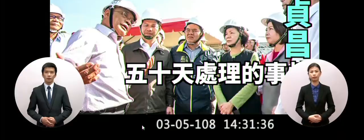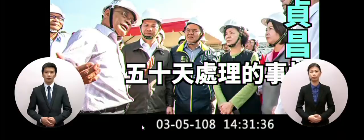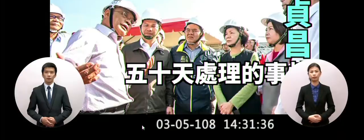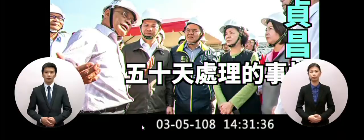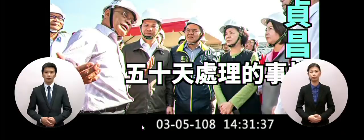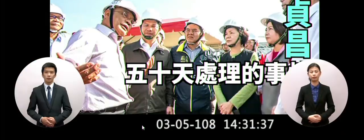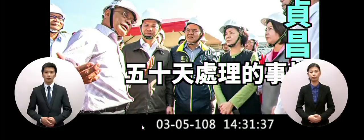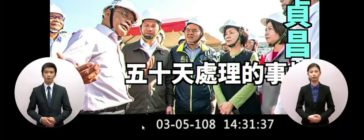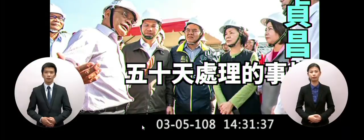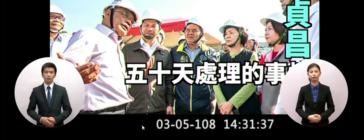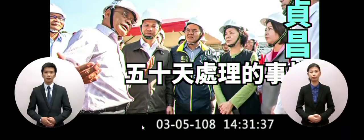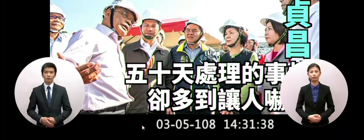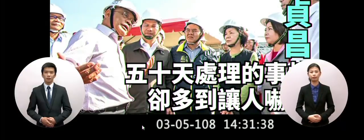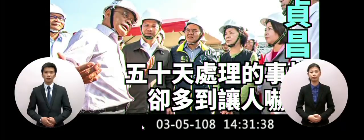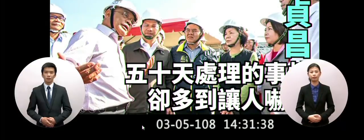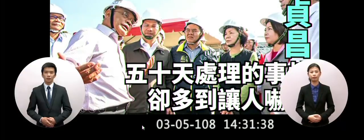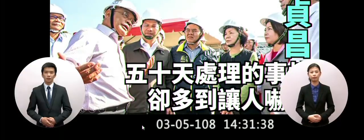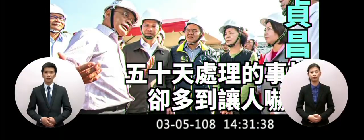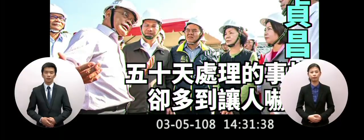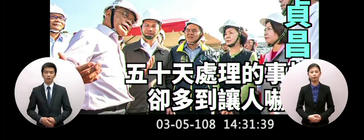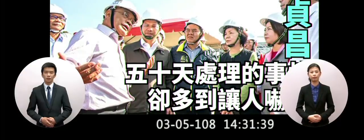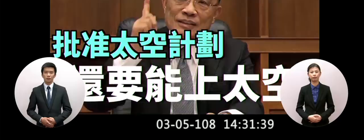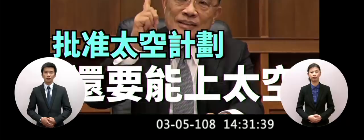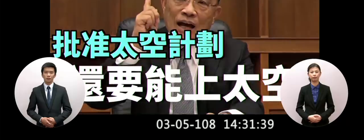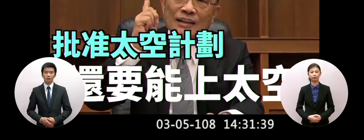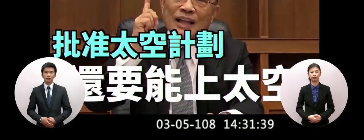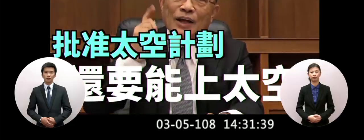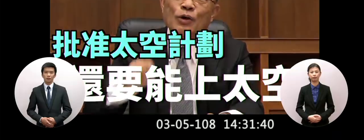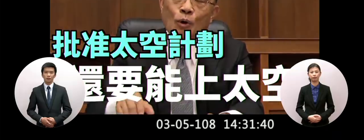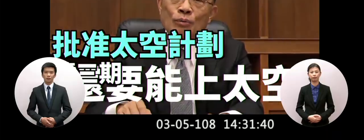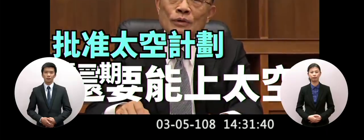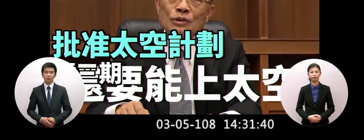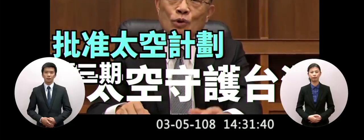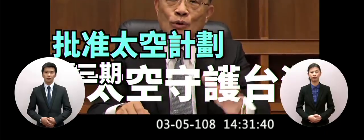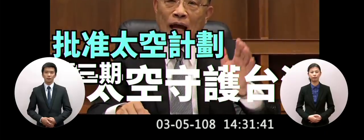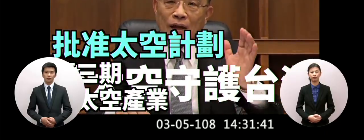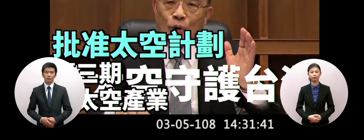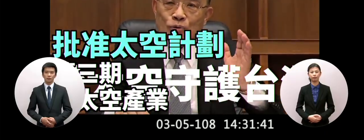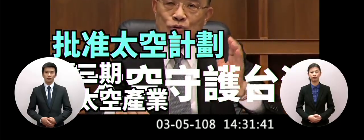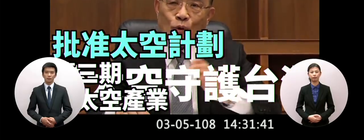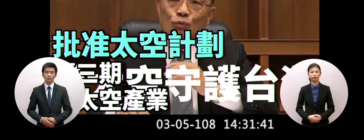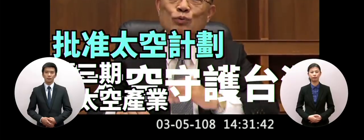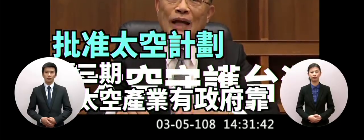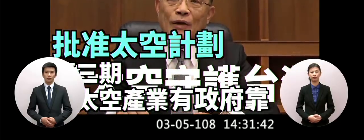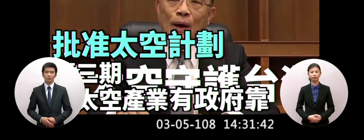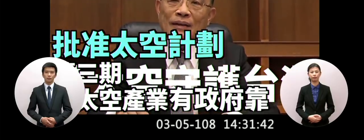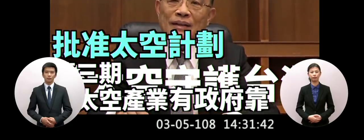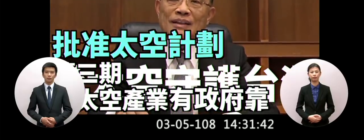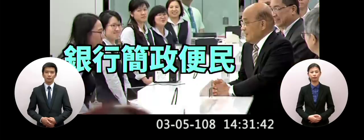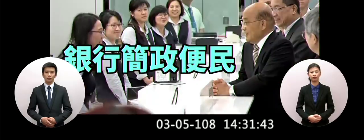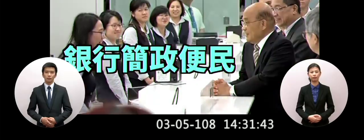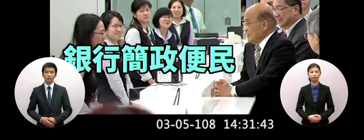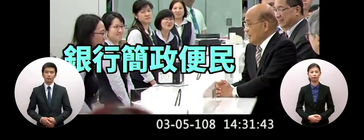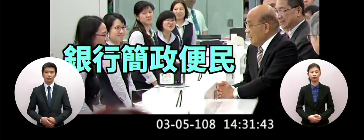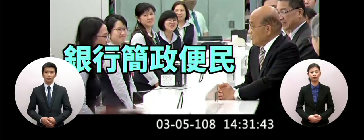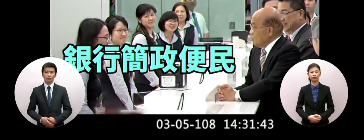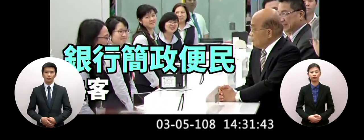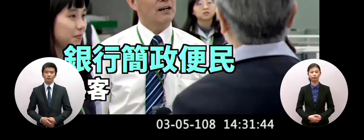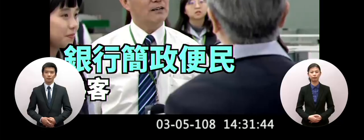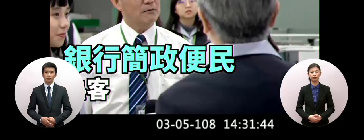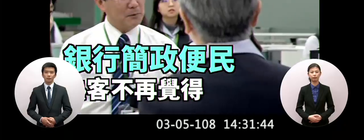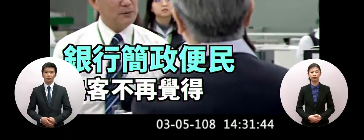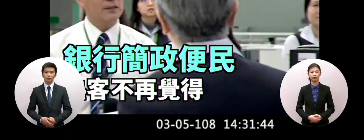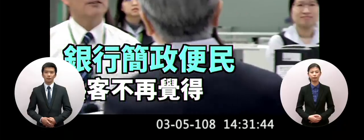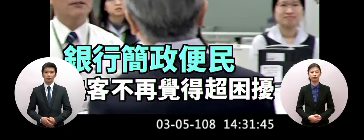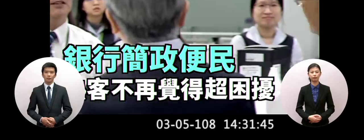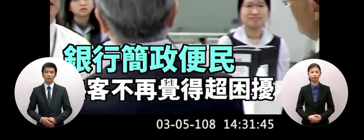苏贞昌50天处理的事情却多到让人吓到。批准太空计划第三期量太空产业有政府套，离场检证便